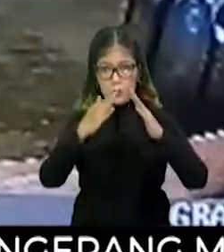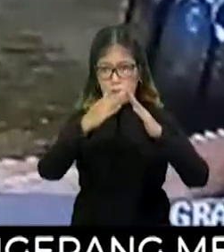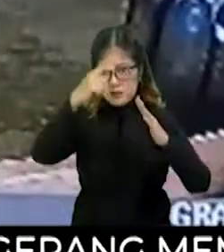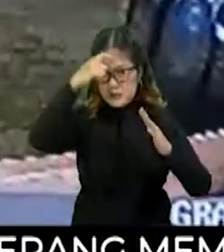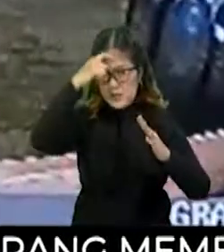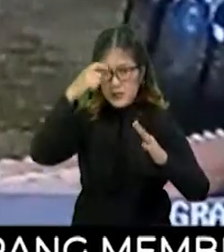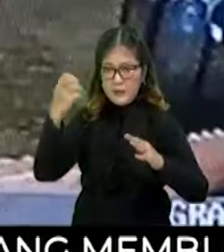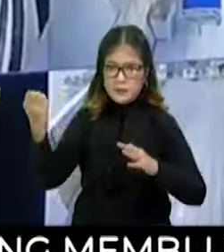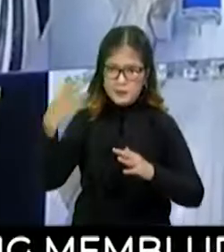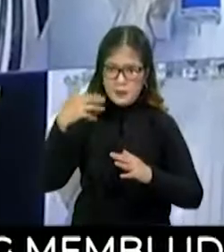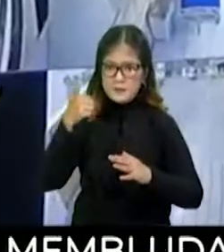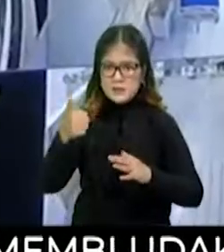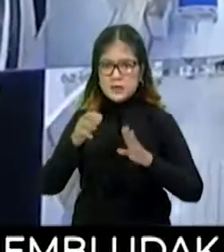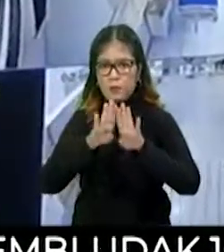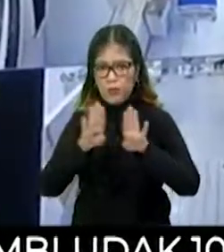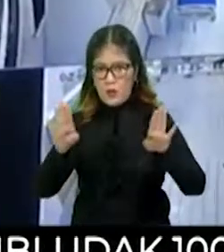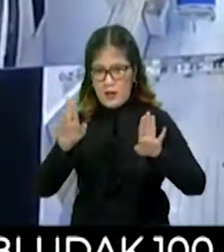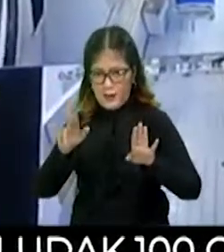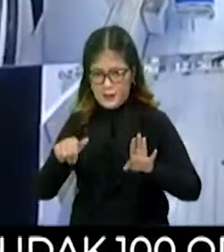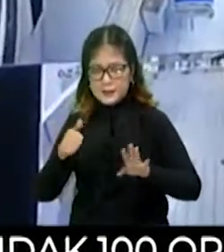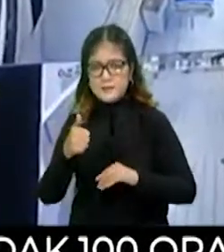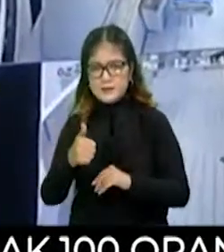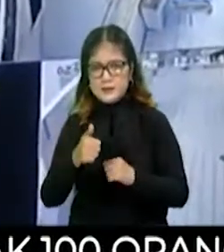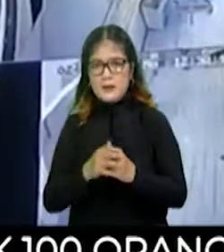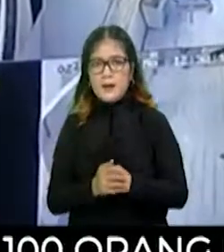siap diaktifkan kapanpun saat dibutuhkan.